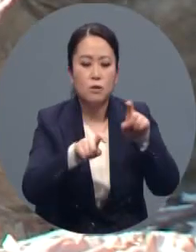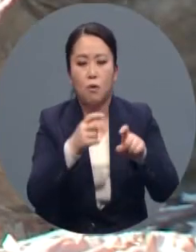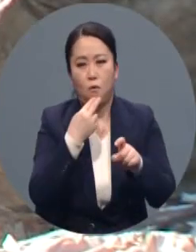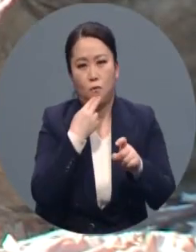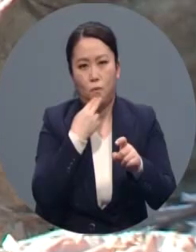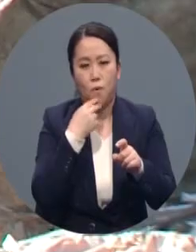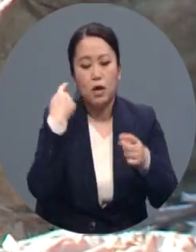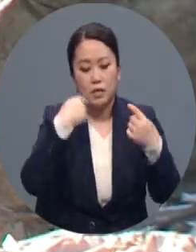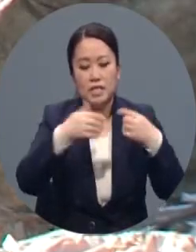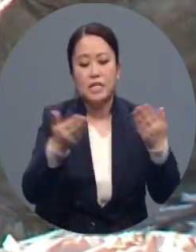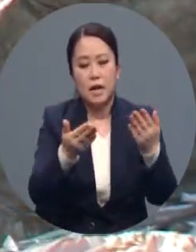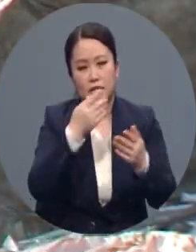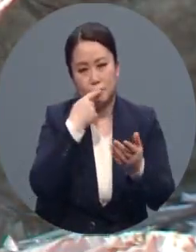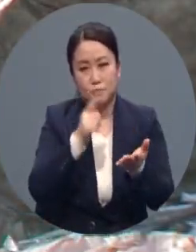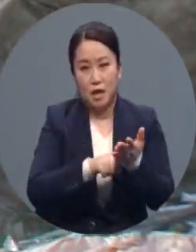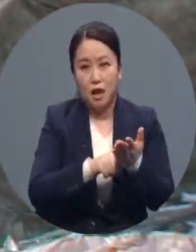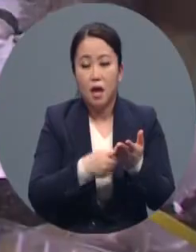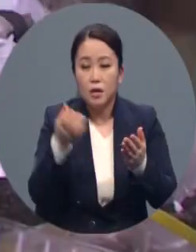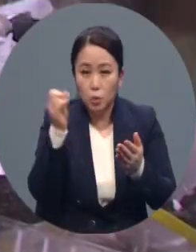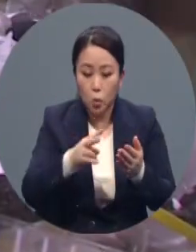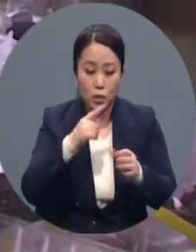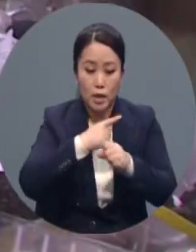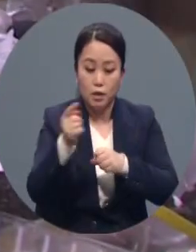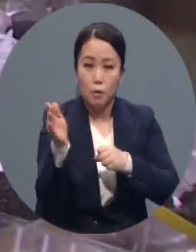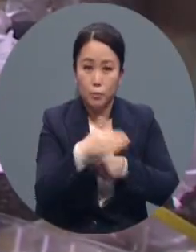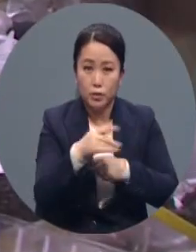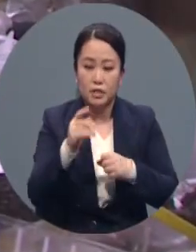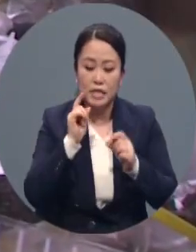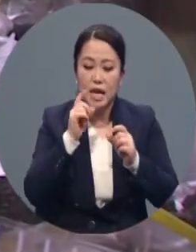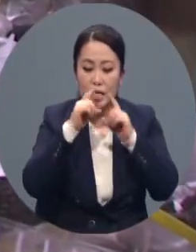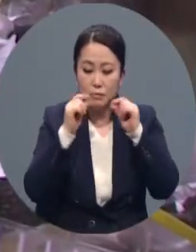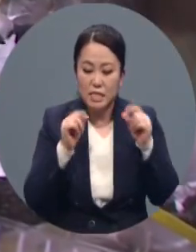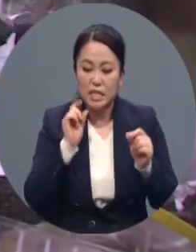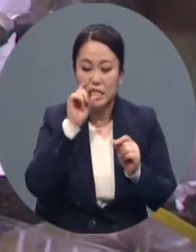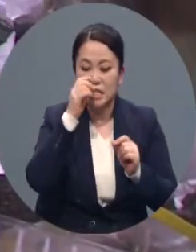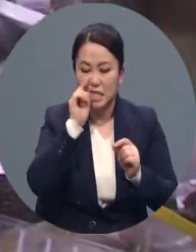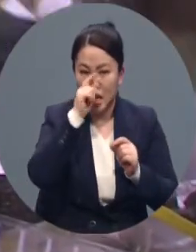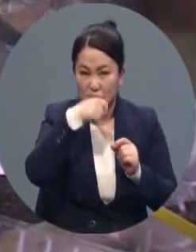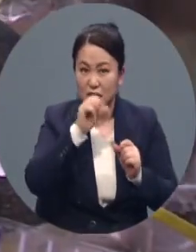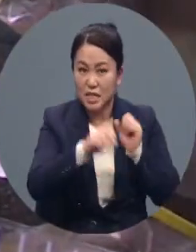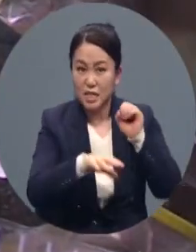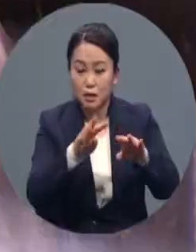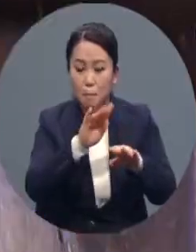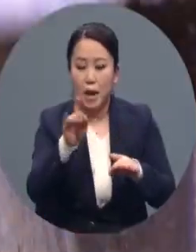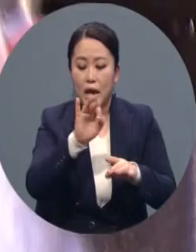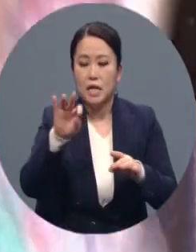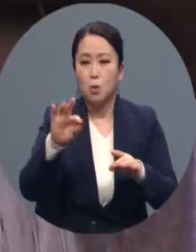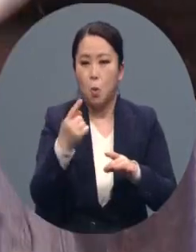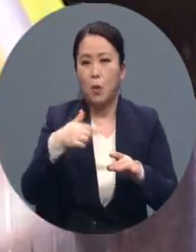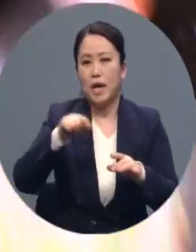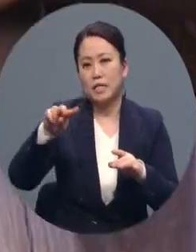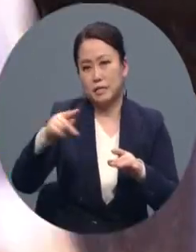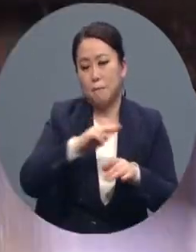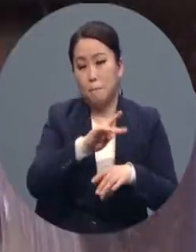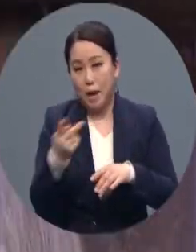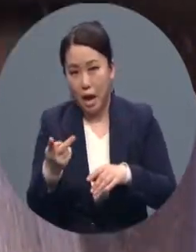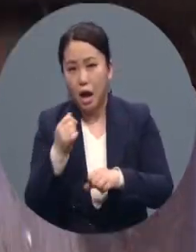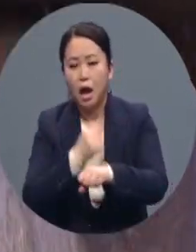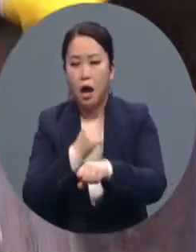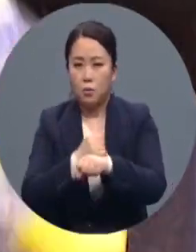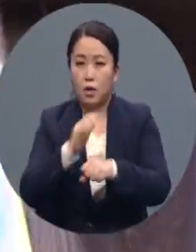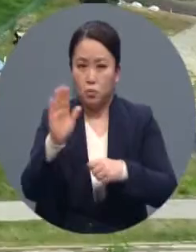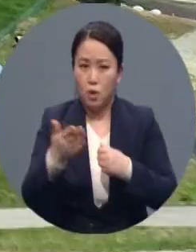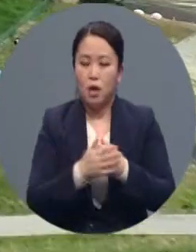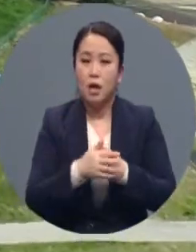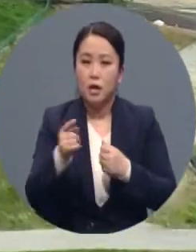또 내년에는 음식 쓰레기를 바이오가스로 바꾸는 시설을 착공합니다. 이를 위해 산곡마을에 대한 감정평가와